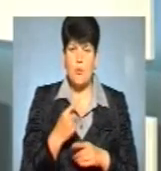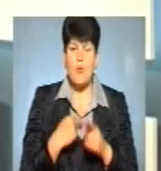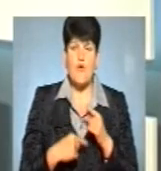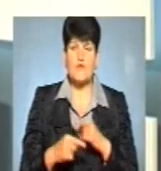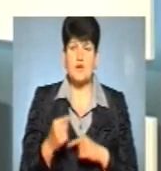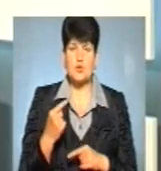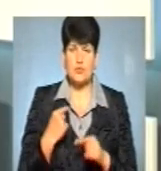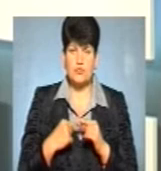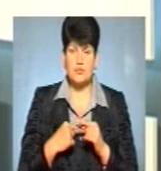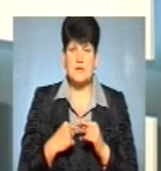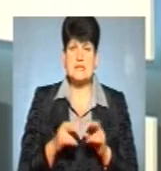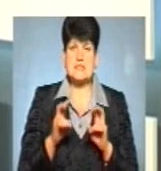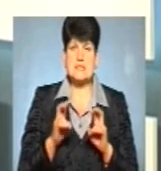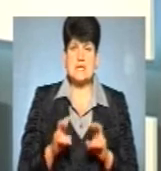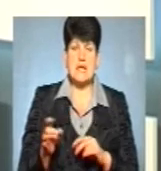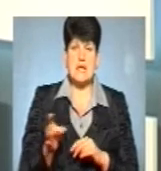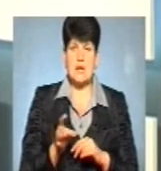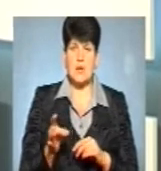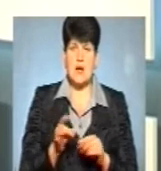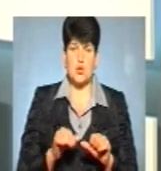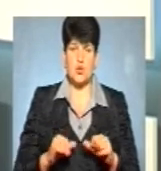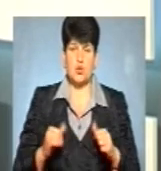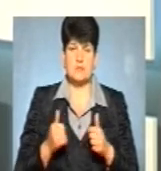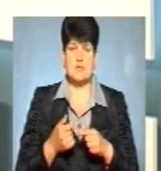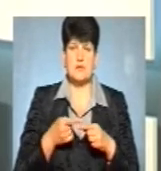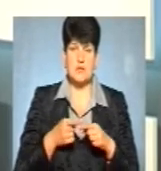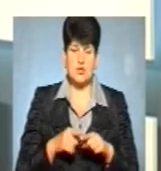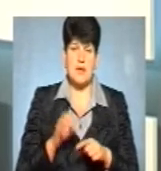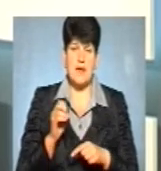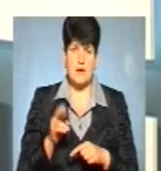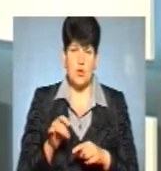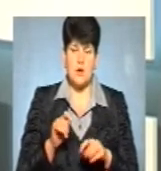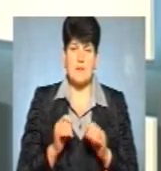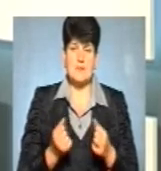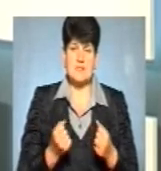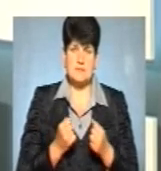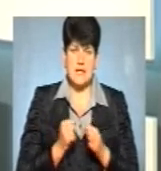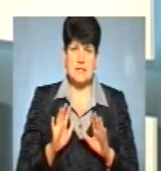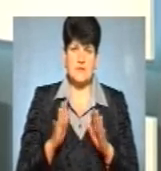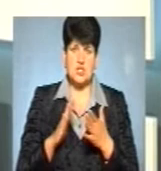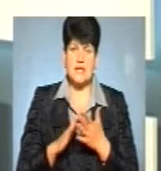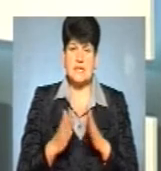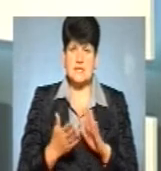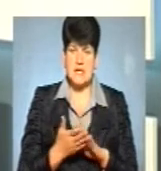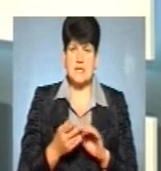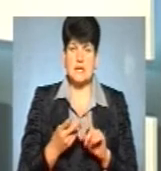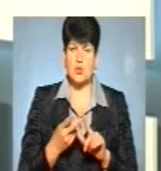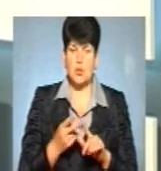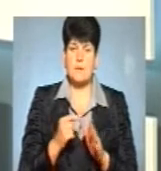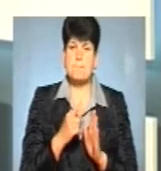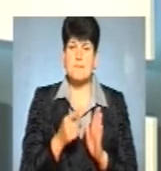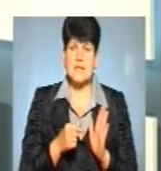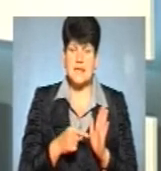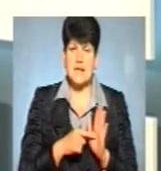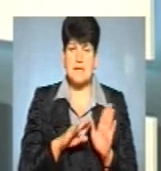із чергового засідання регіональної комісії з техногенно-екологічної безпеки та надзвичайних ситуацій, де другим питанням